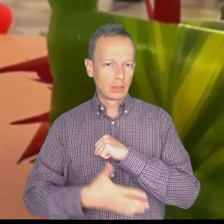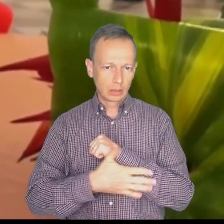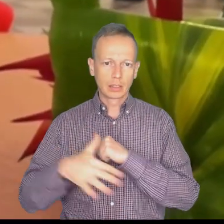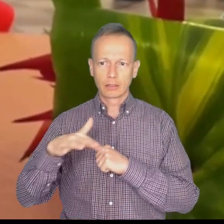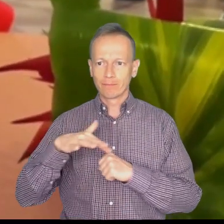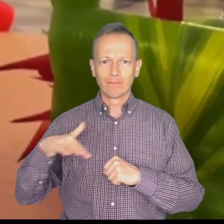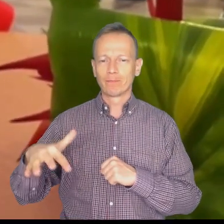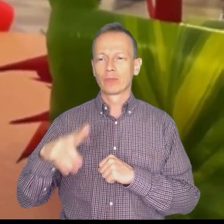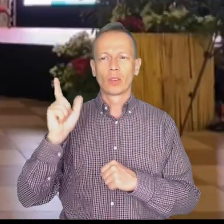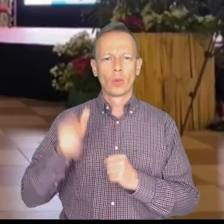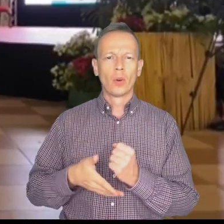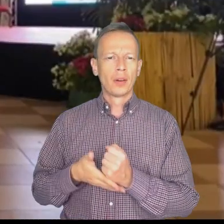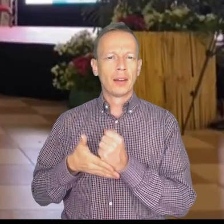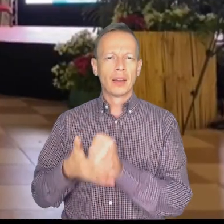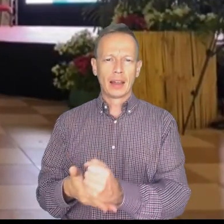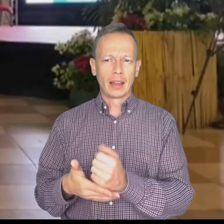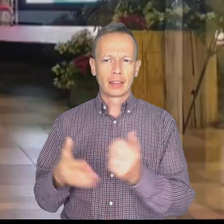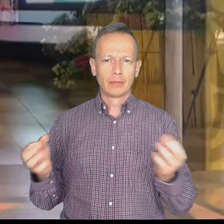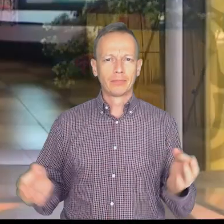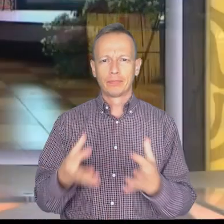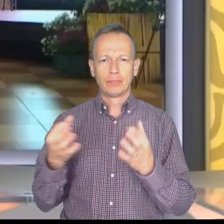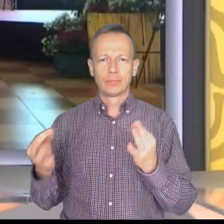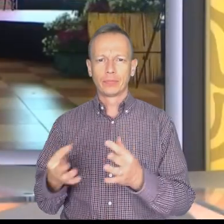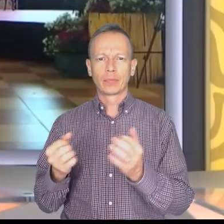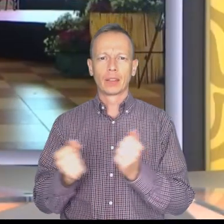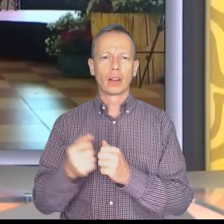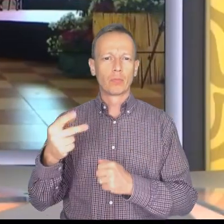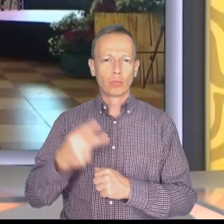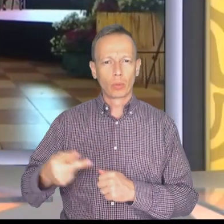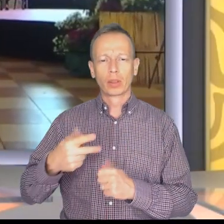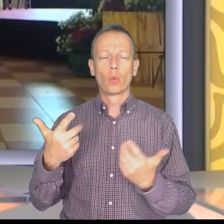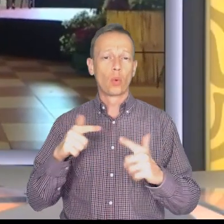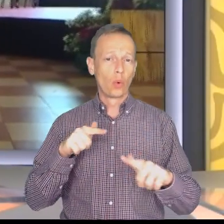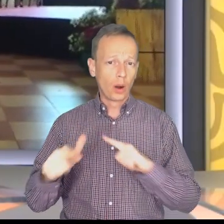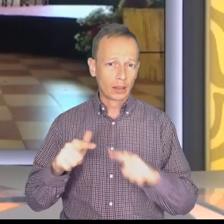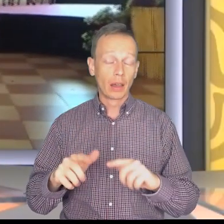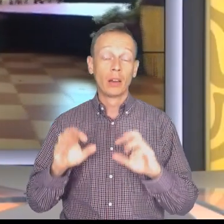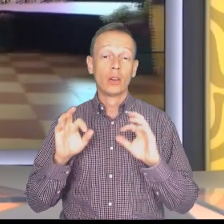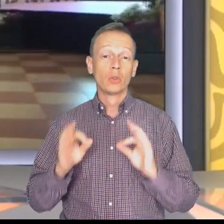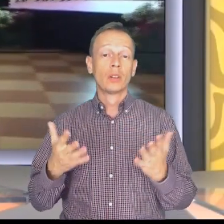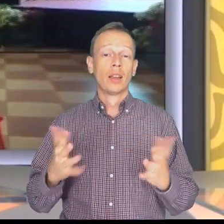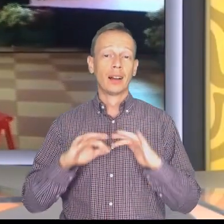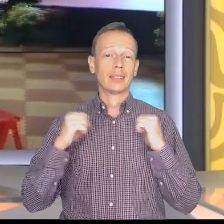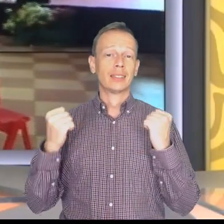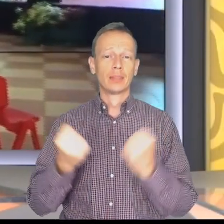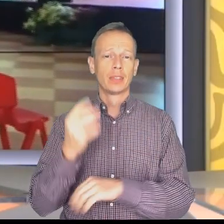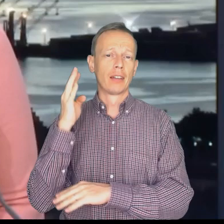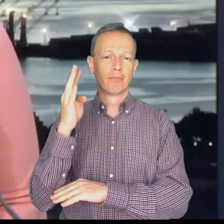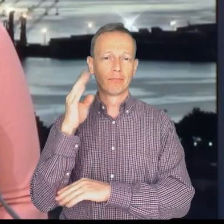des accompagnements ponctuels auprès des propriétaires ou locataires. C'était l'objectif du séminaire de